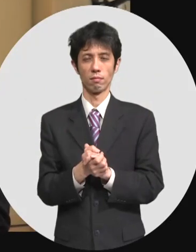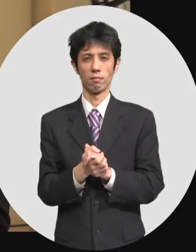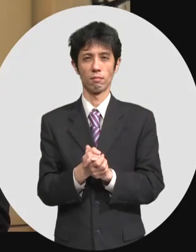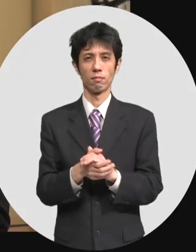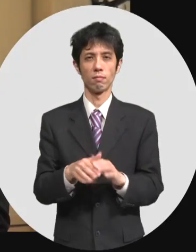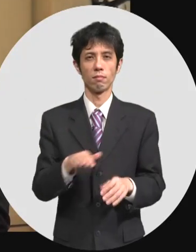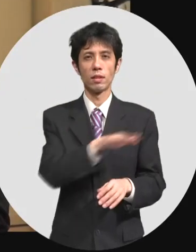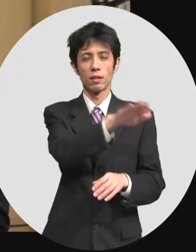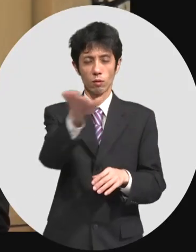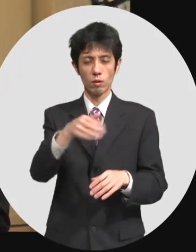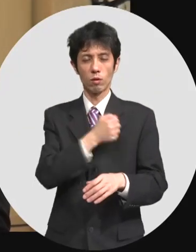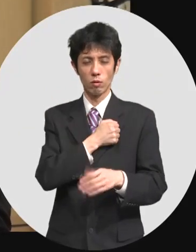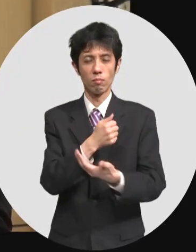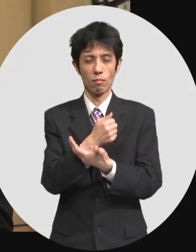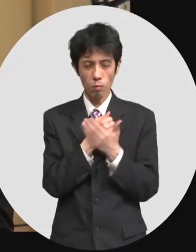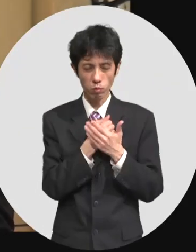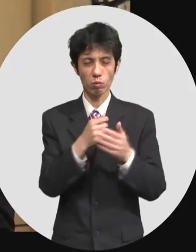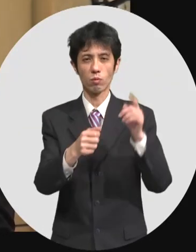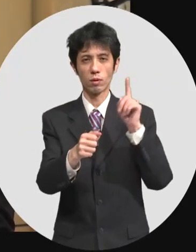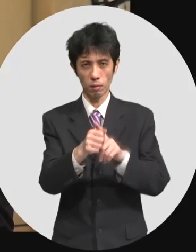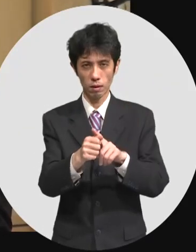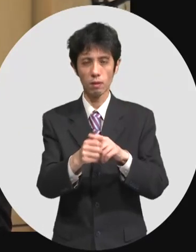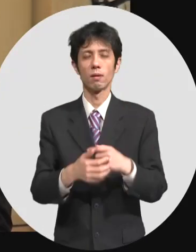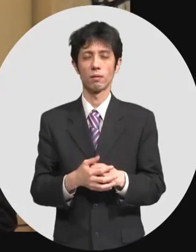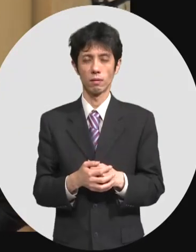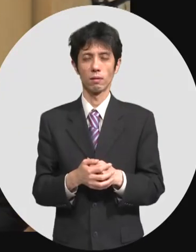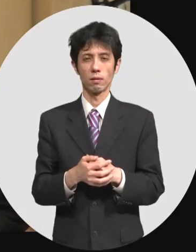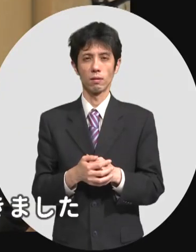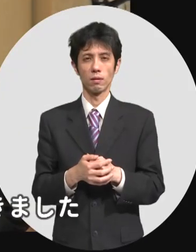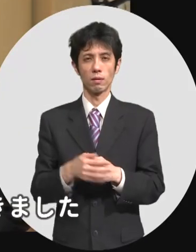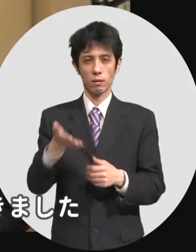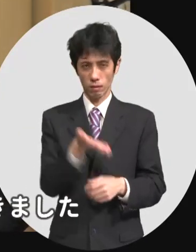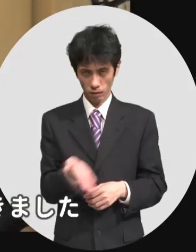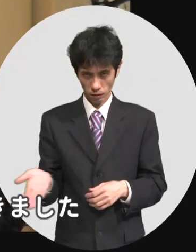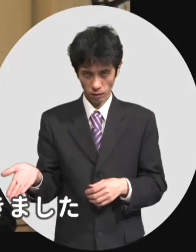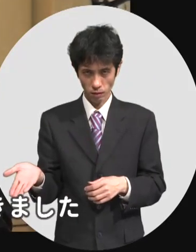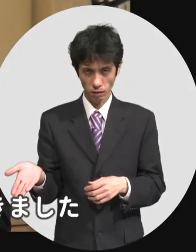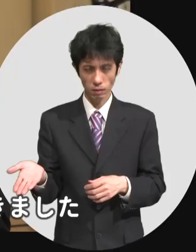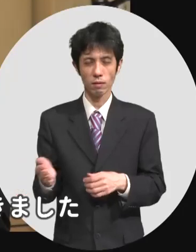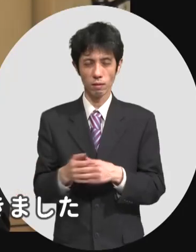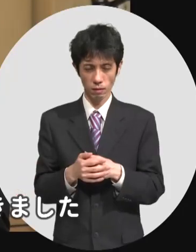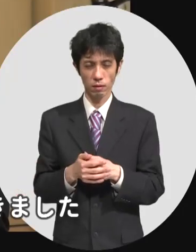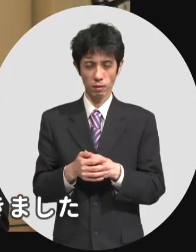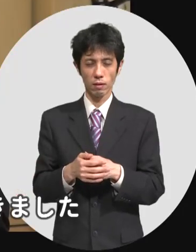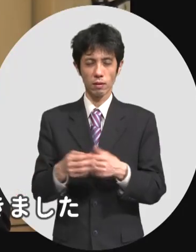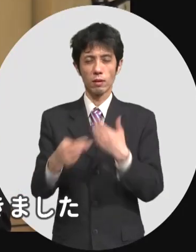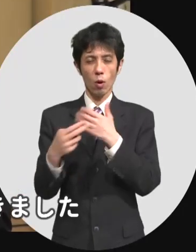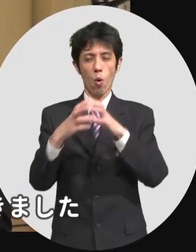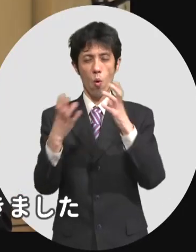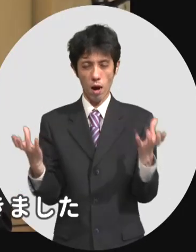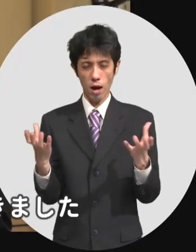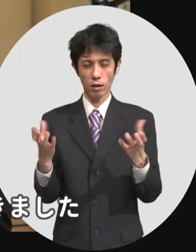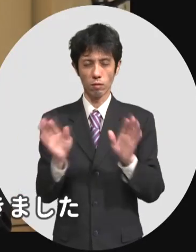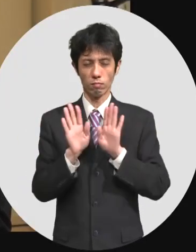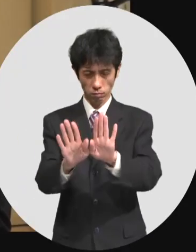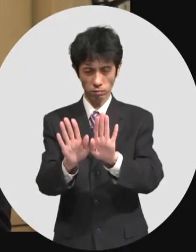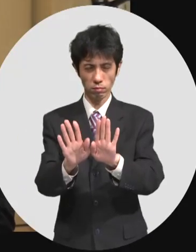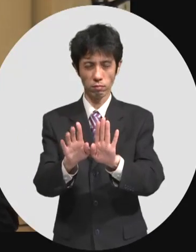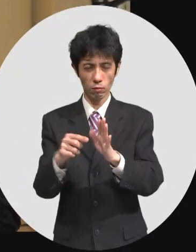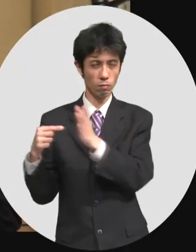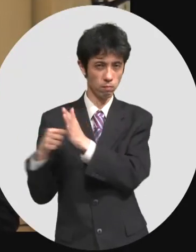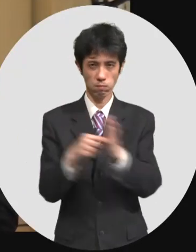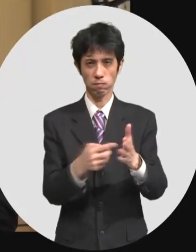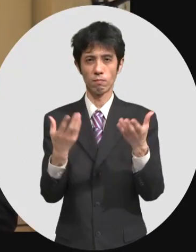ても京都府民の命を守るということから医療崩壊を防ぐということに注力してまいりました。この間